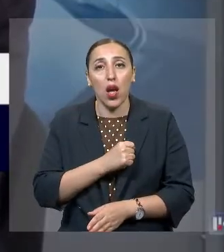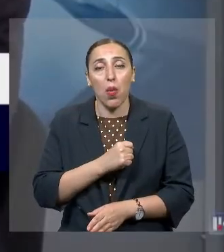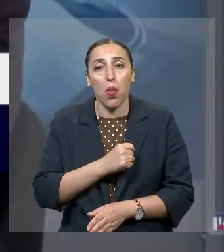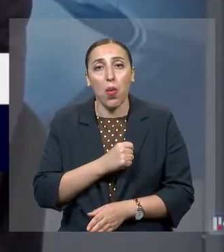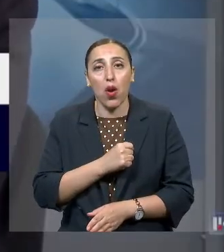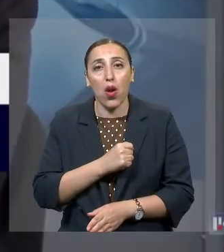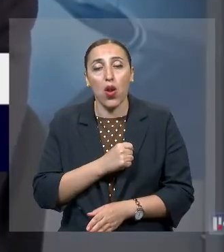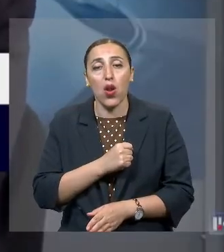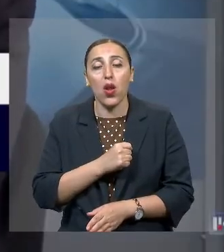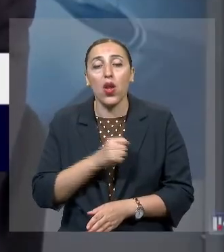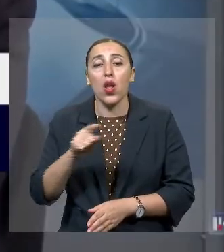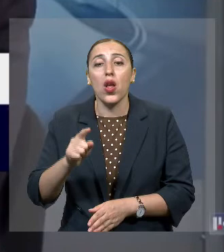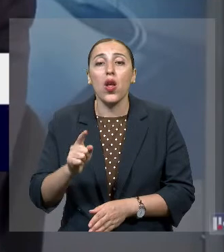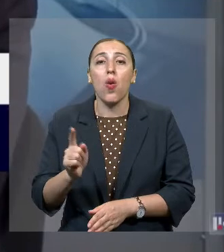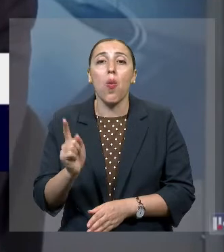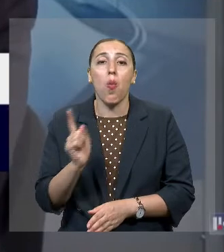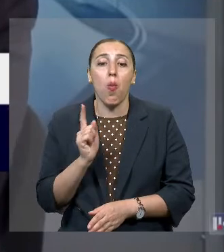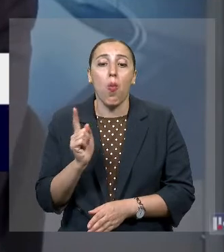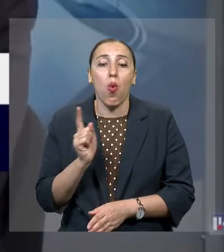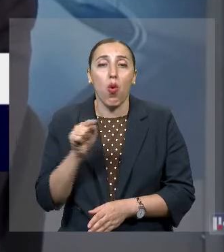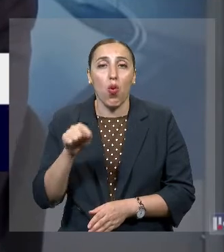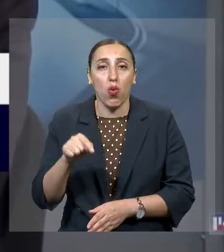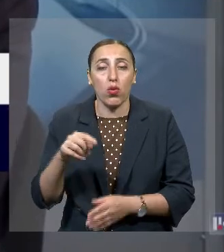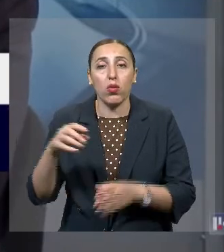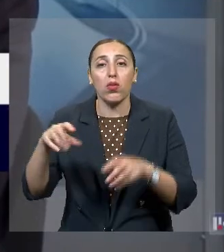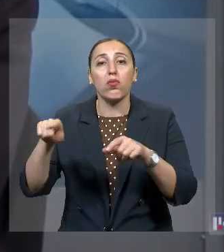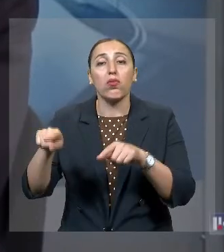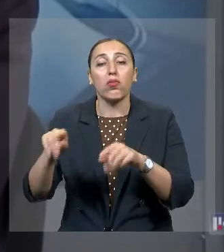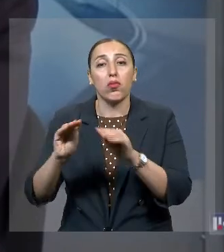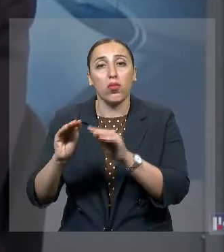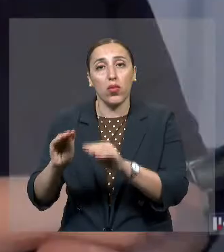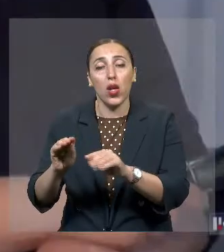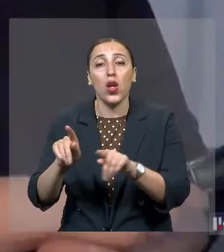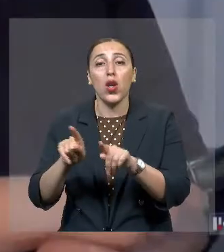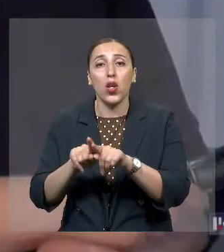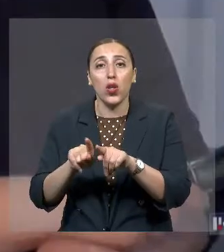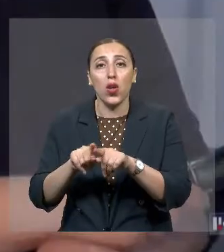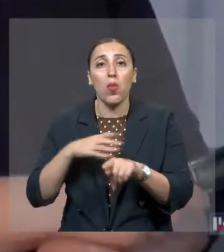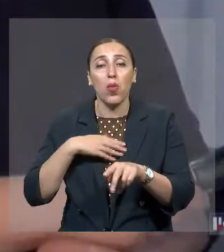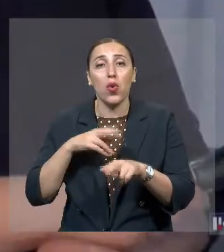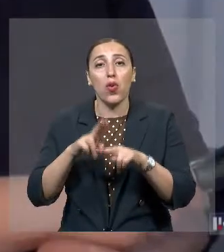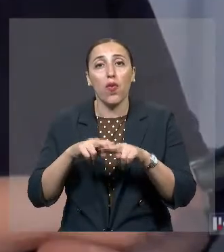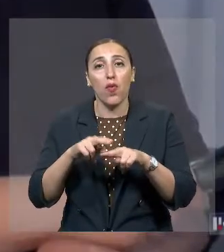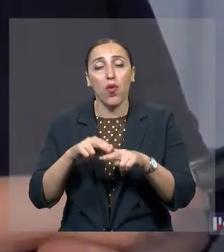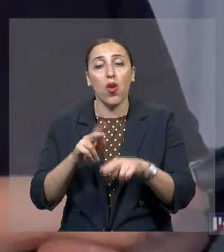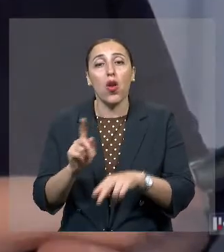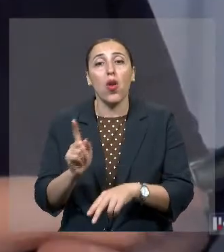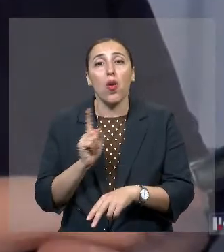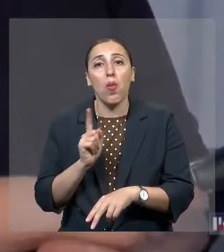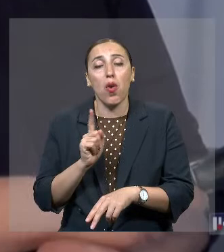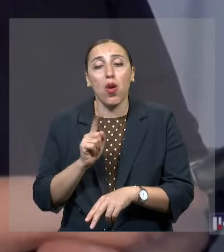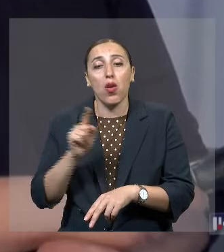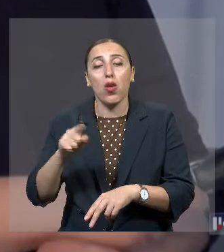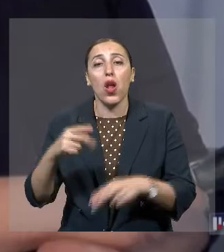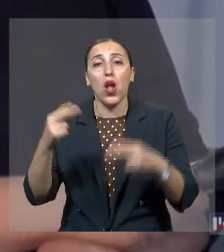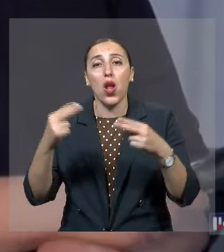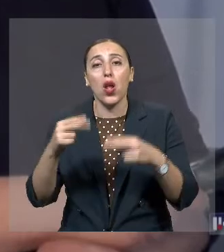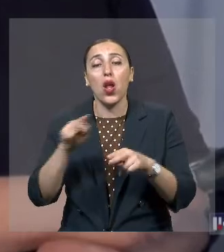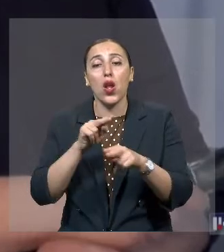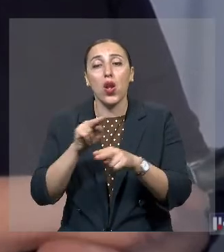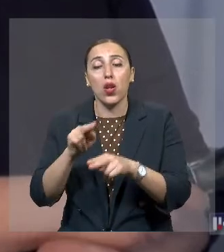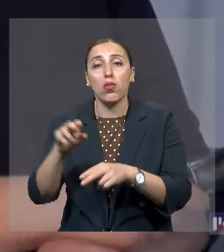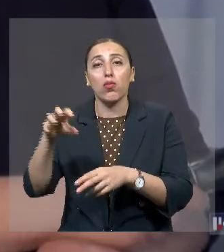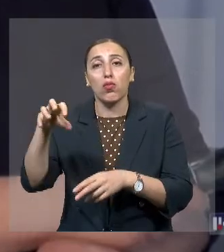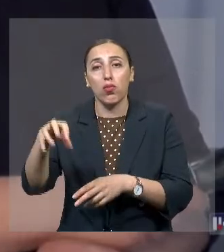համապատասխան բլոկպոստը, նաև կա մեր ներքին գործերի նախարարության բարեկային հսկողության կետը, անշուշտ